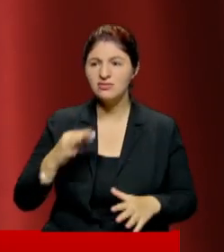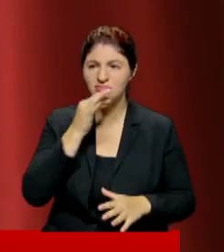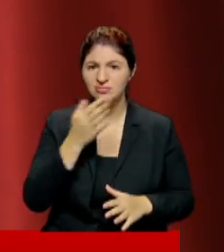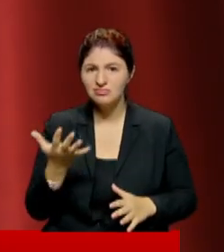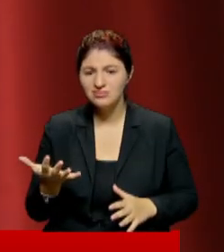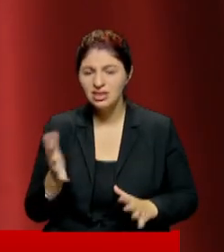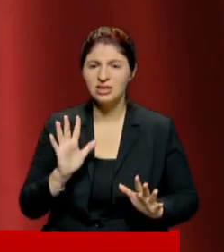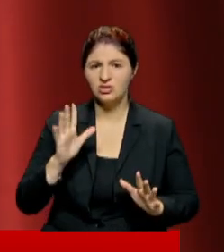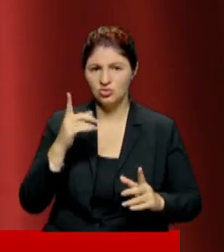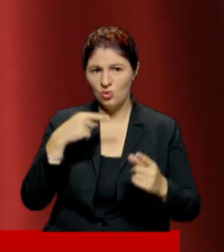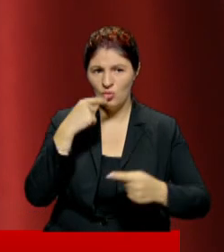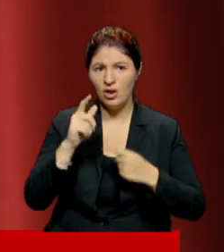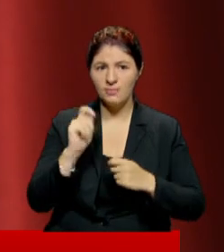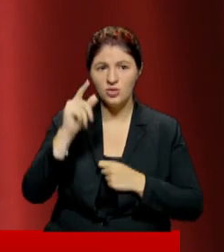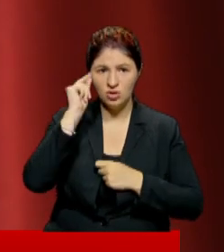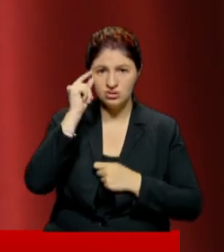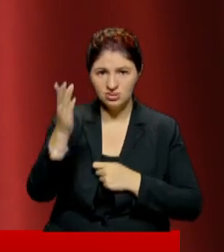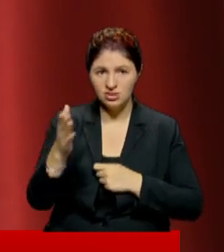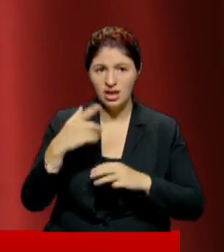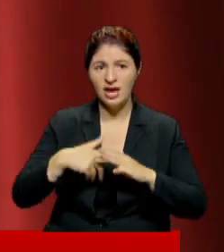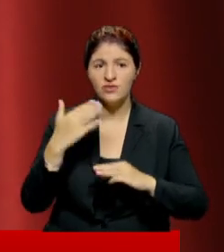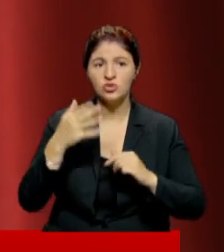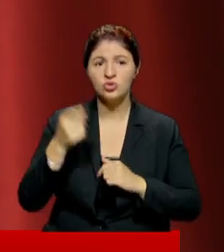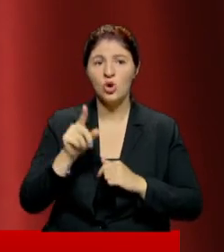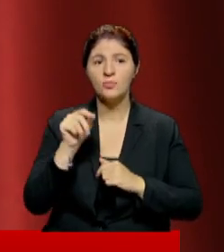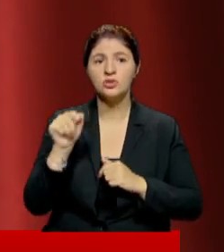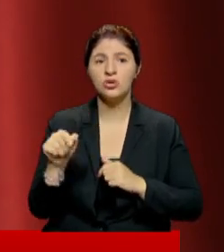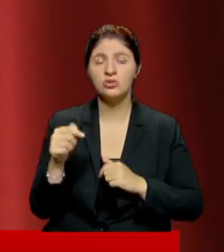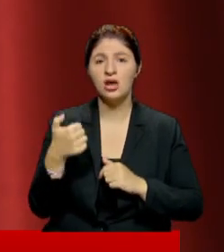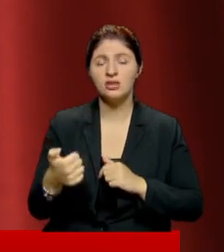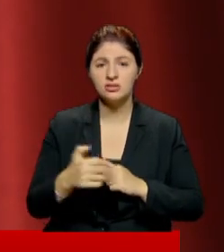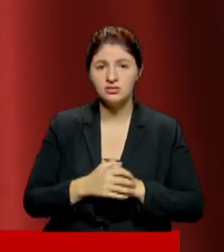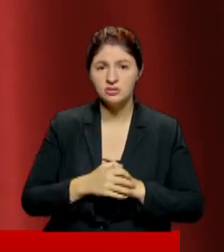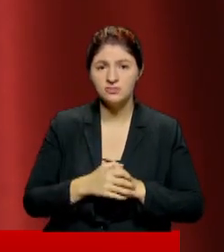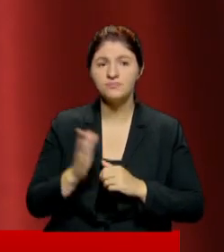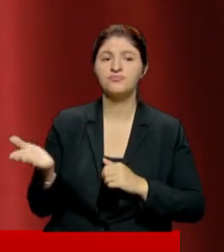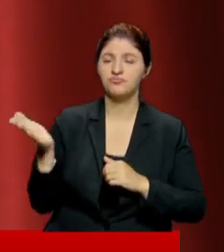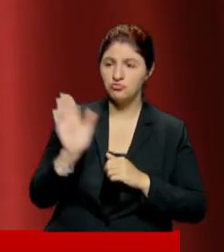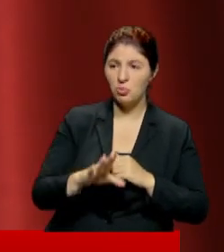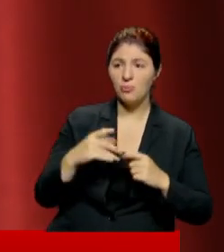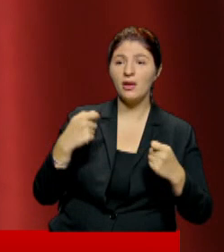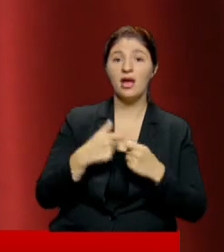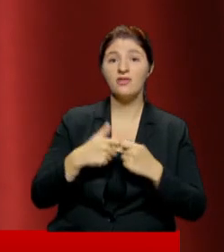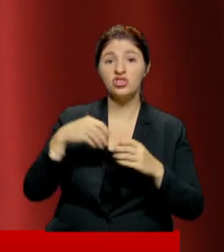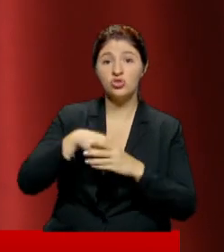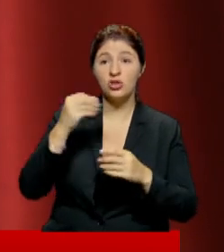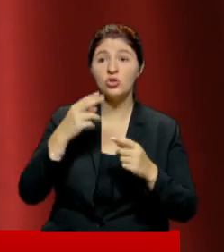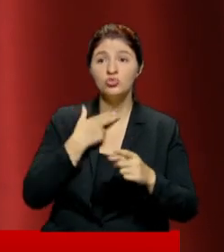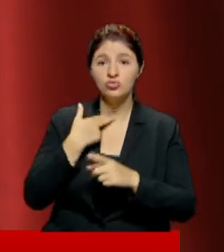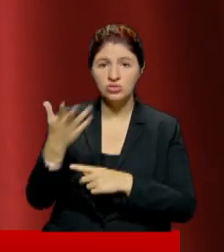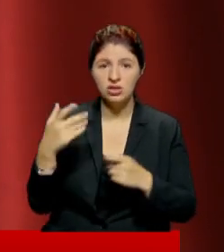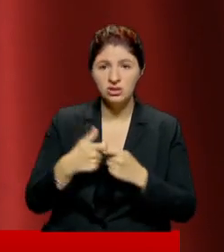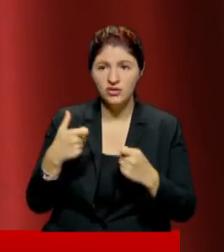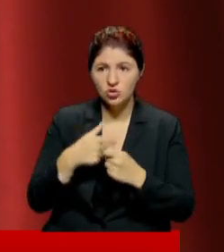etmişti vesaire diye söylediğimiz Yunanistan'da enflasyon yüzde 11.6 yaşıyorum savaş halinde olan Rusya